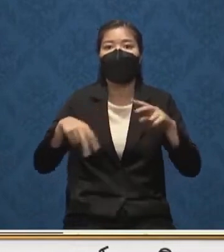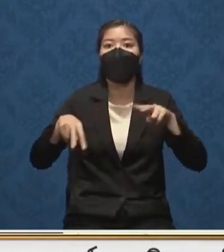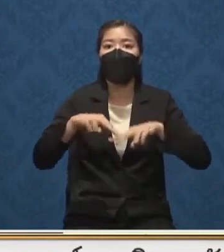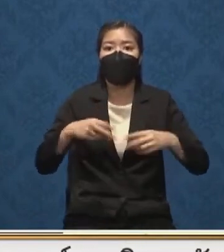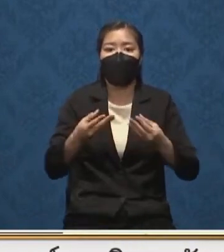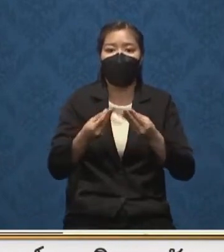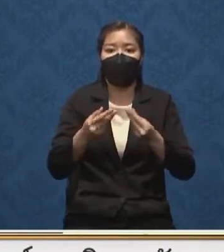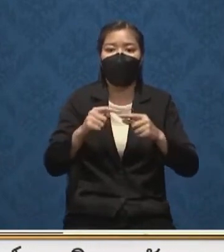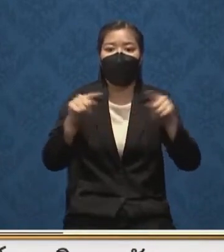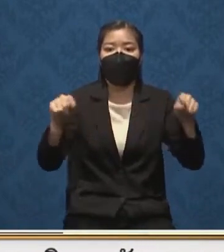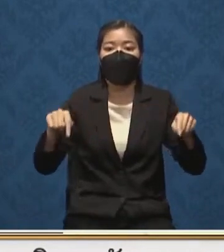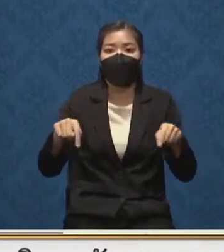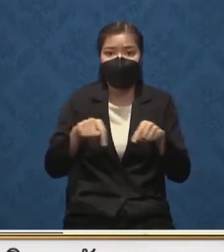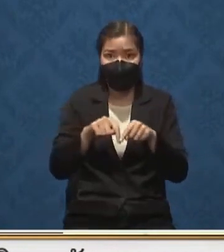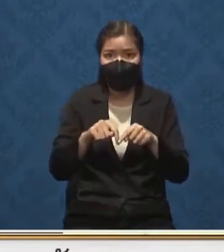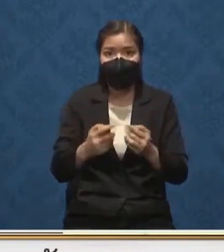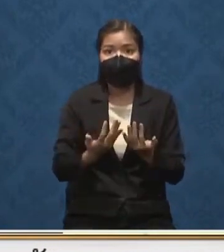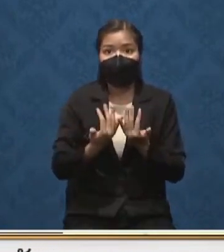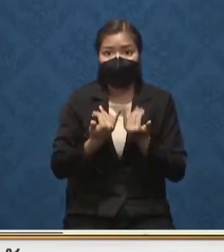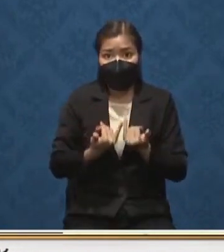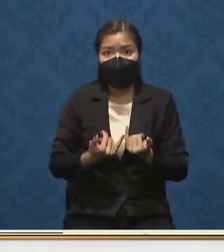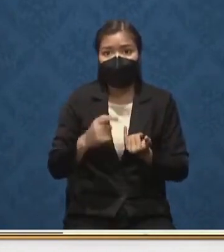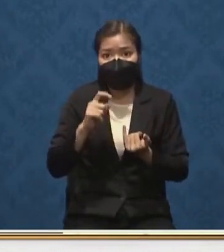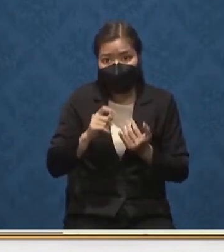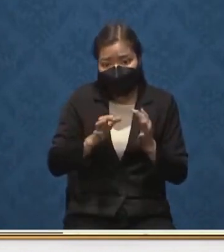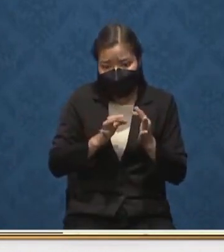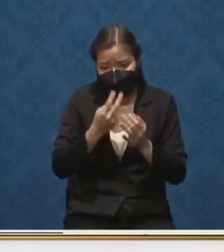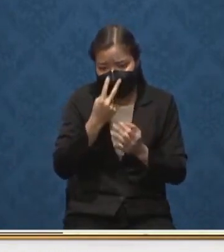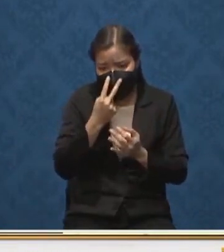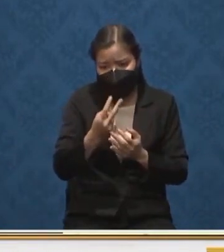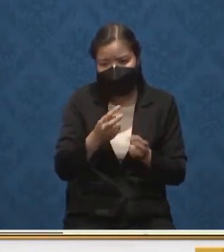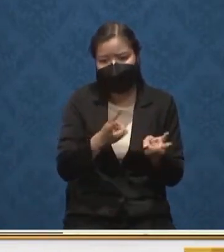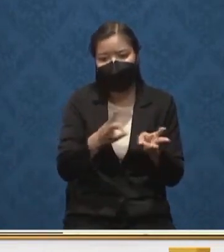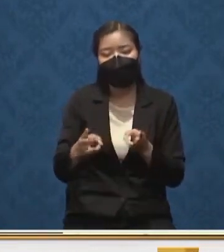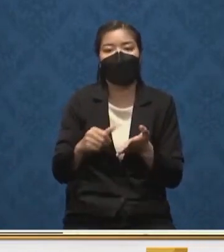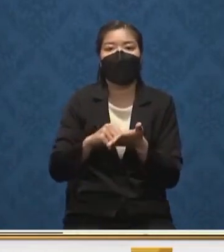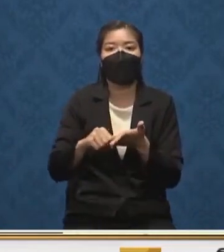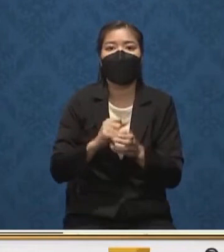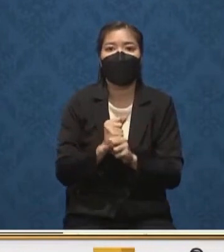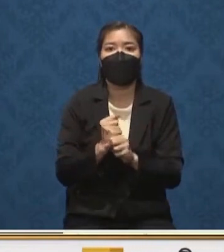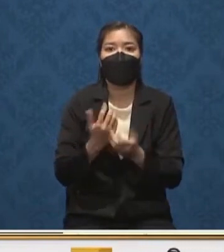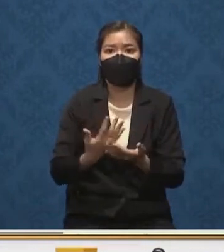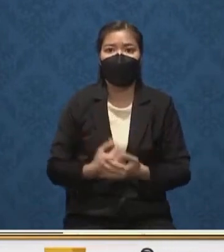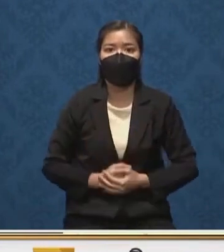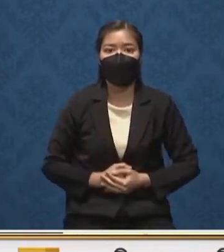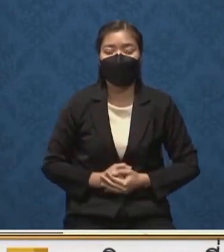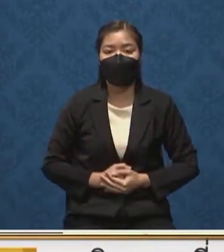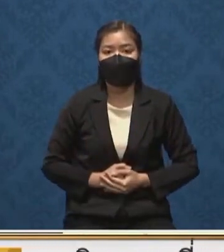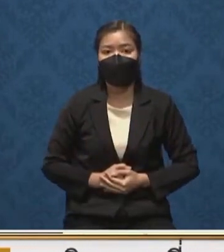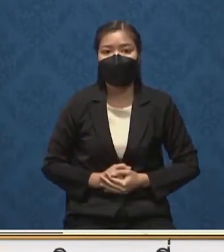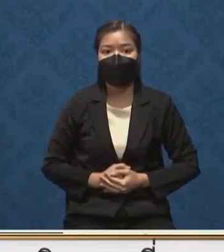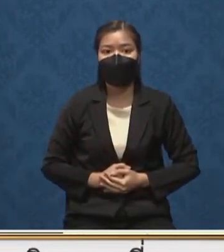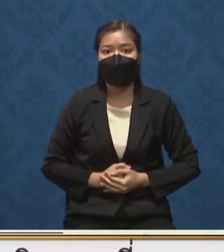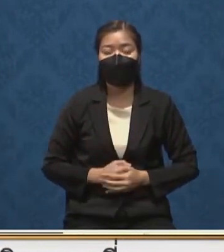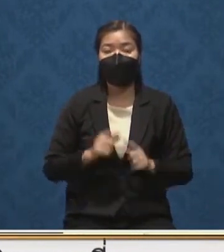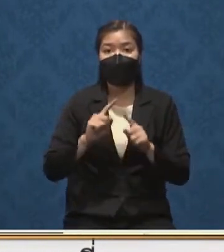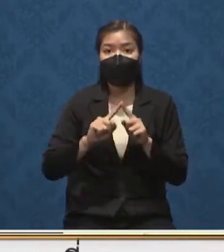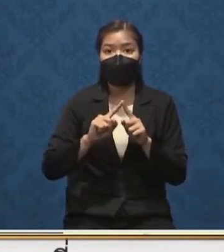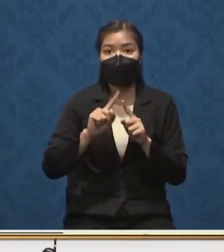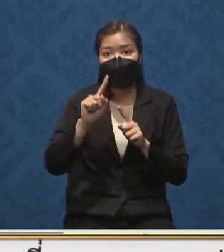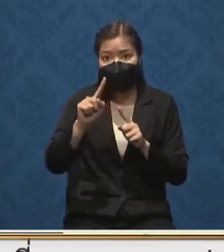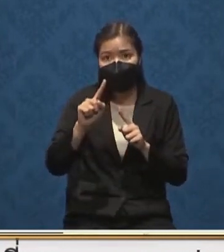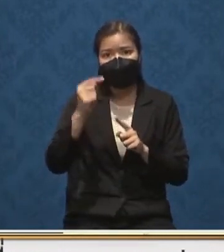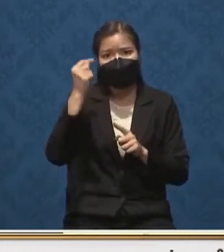ดูว่าจะแก้อย่างไรในกรณีนี้เนี่ยผมคิดว่ามันมีอย่างนี้นะครับว่า 1พวกเนี้ยเขาอยู่เก่าแก่